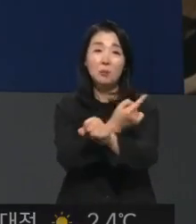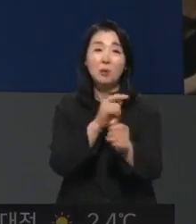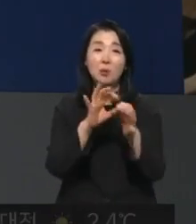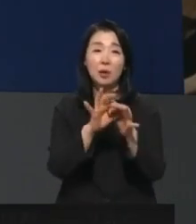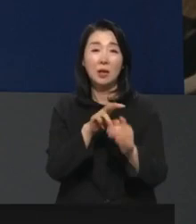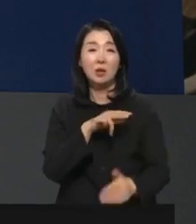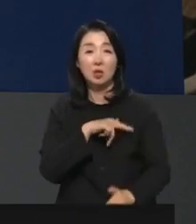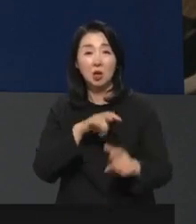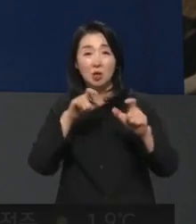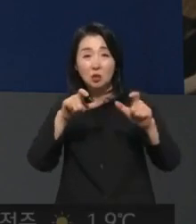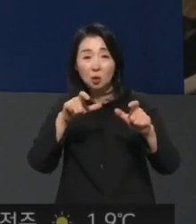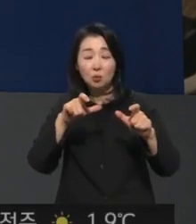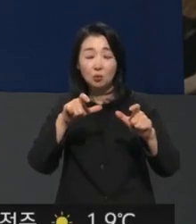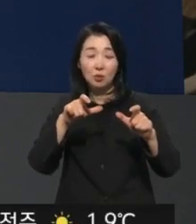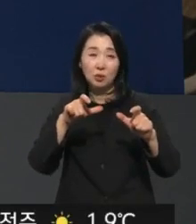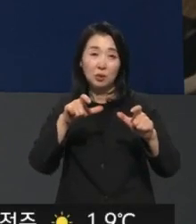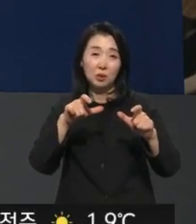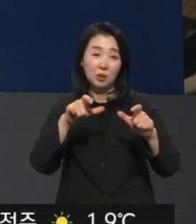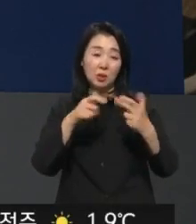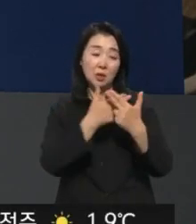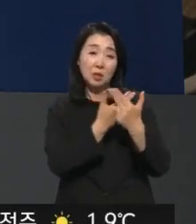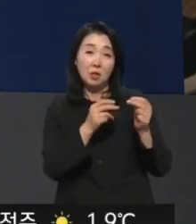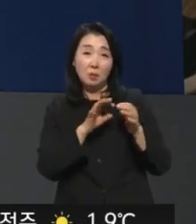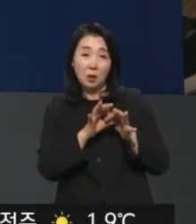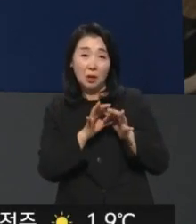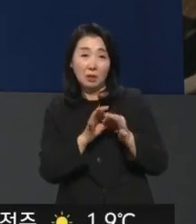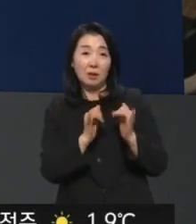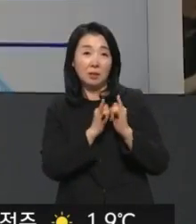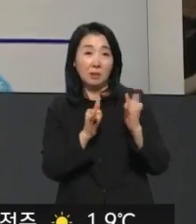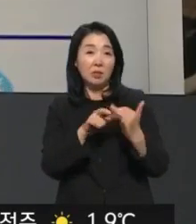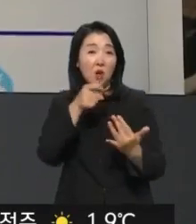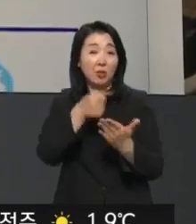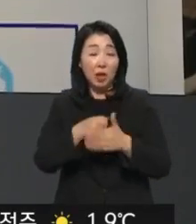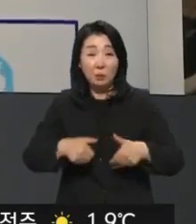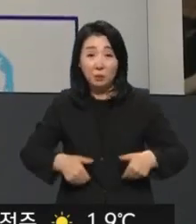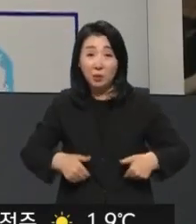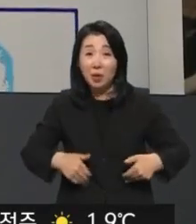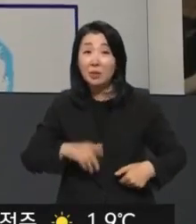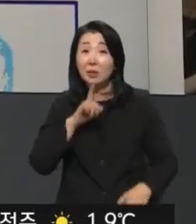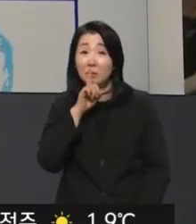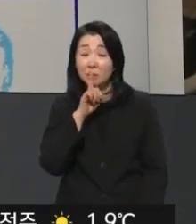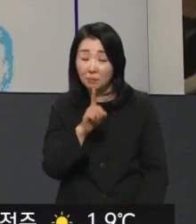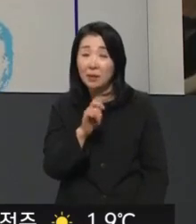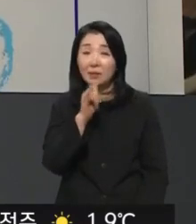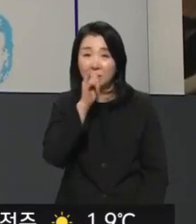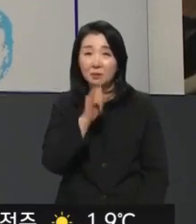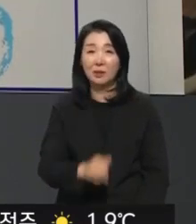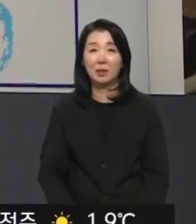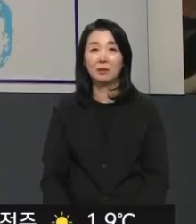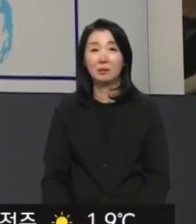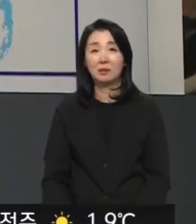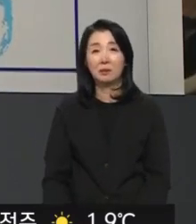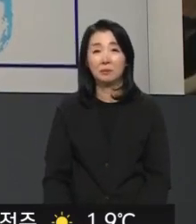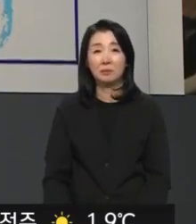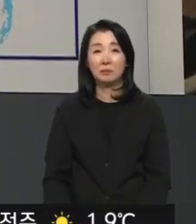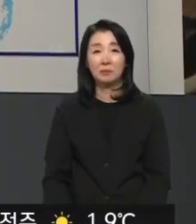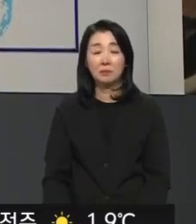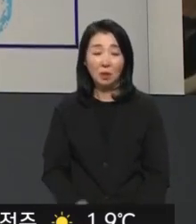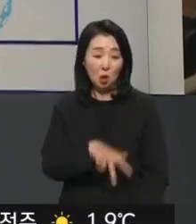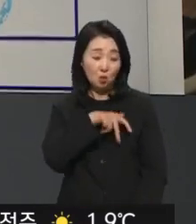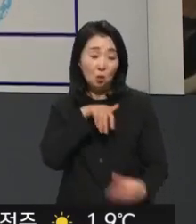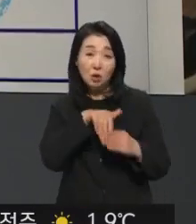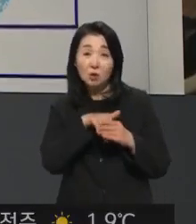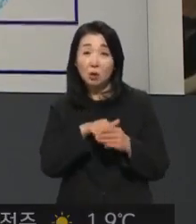의원의 지역구에서 이렇게 친명계 인사들을 선택해야 한다라는 게시물이 돌아다니고 있는데요. 총선을